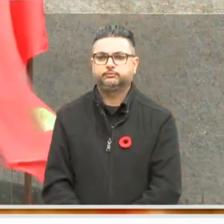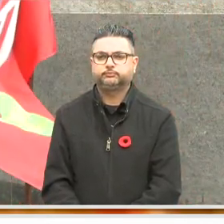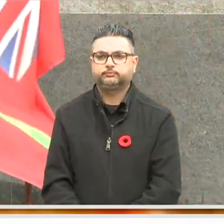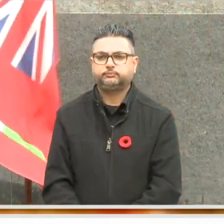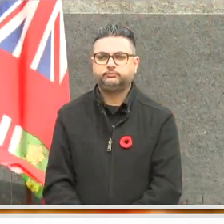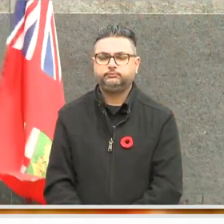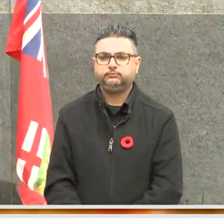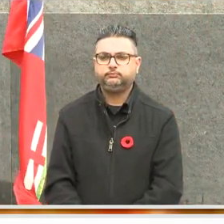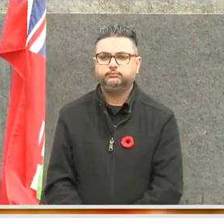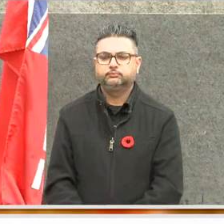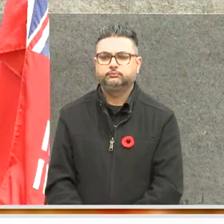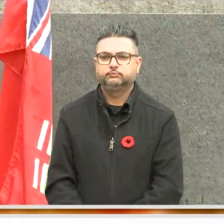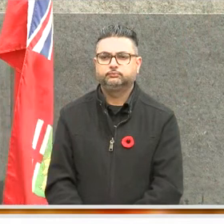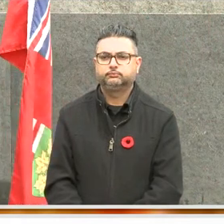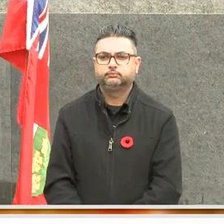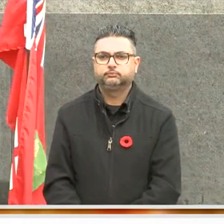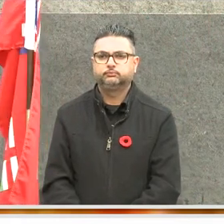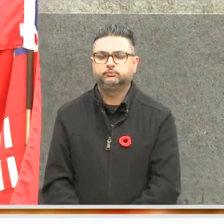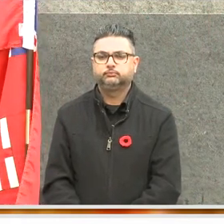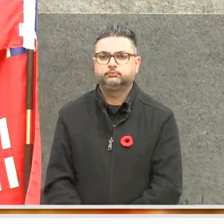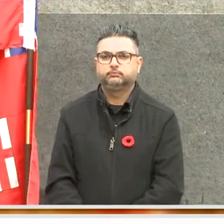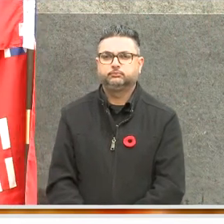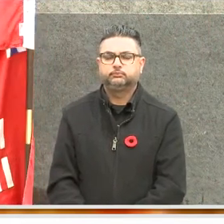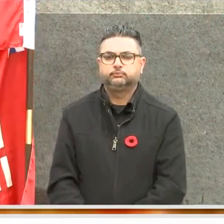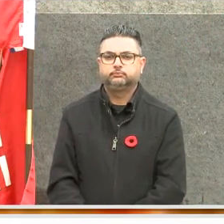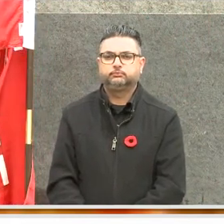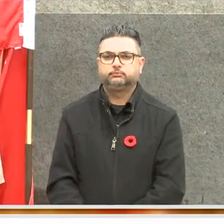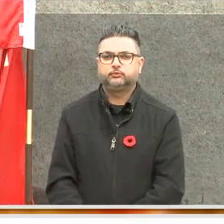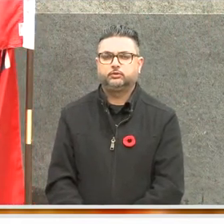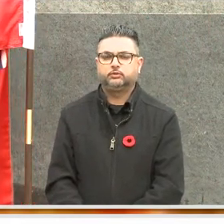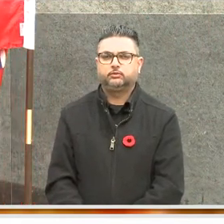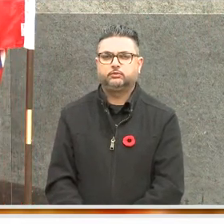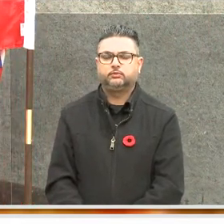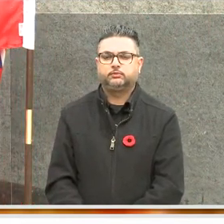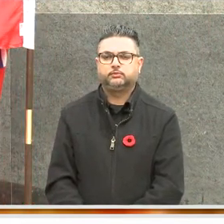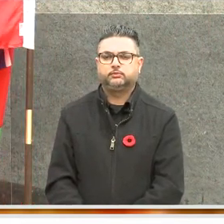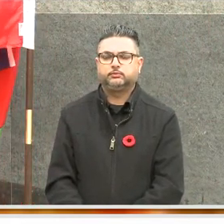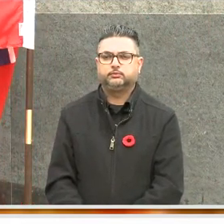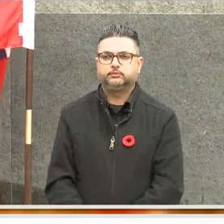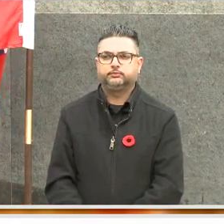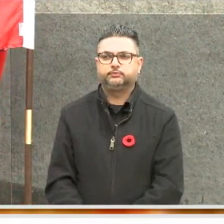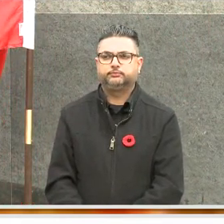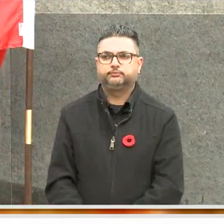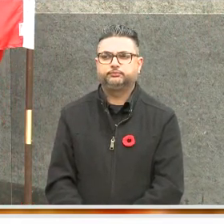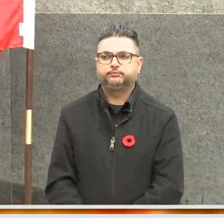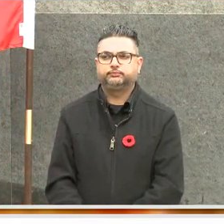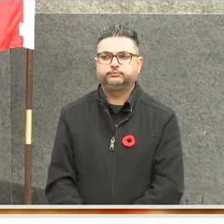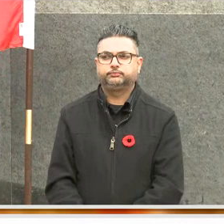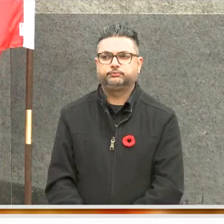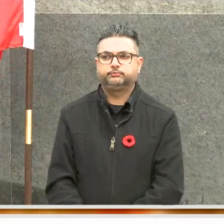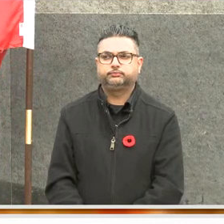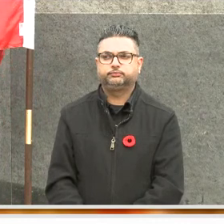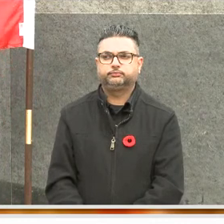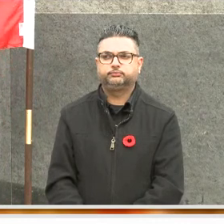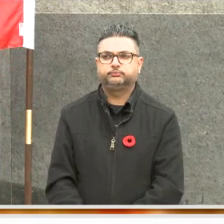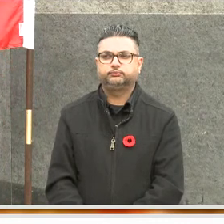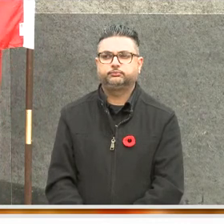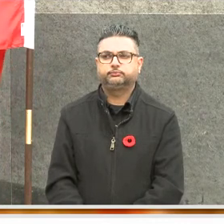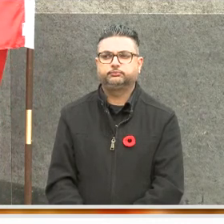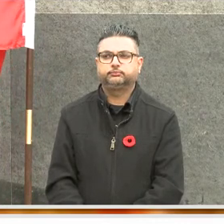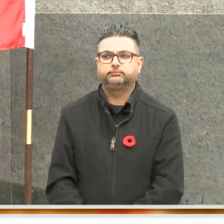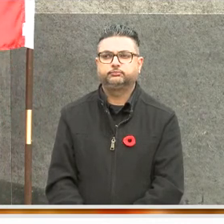nous connaissons la joie de la vie, de l'amour, la fraîcheur de l'air et l'aurore du bonheur. Maintenant, nos corps sans vie et reposent sur le